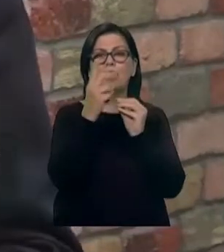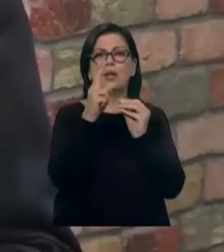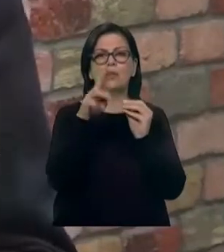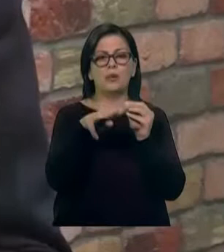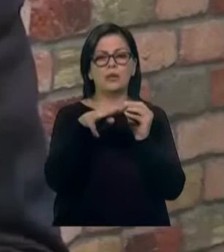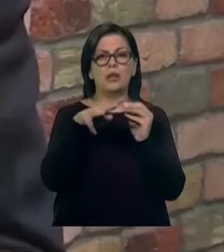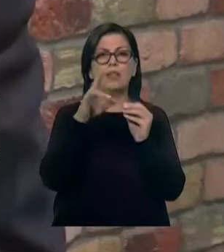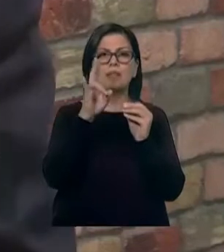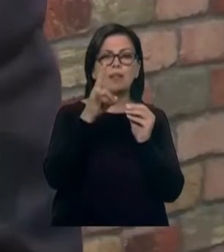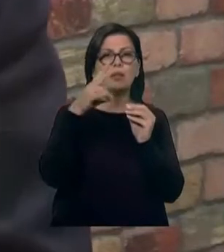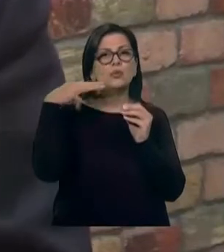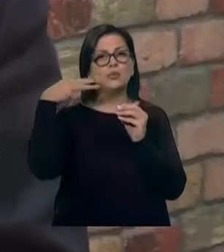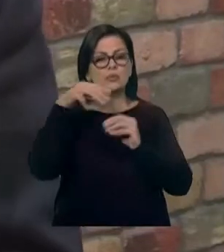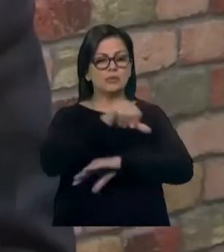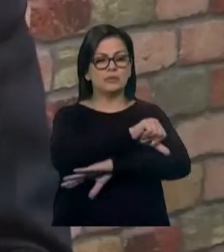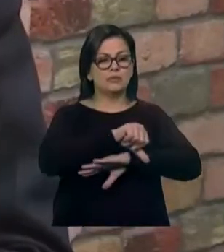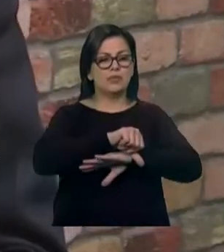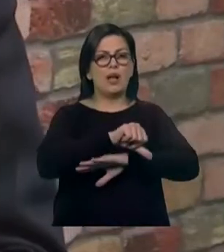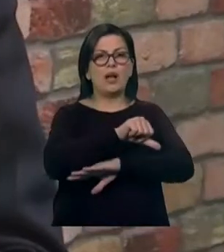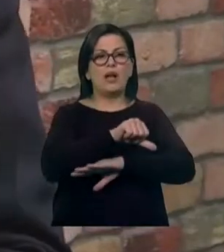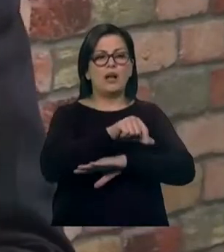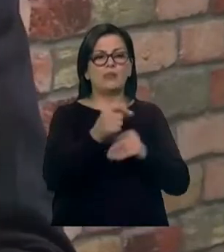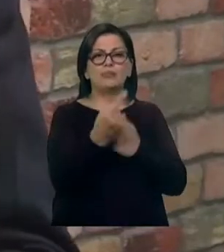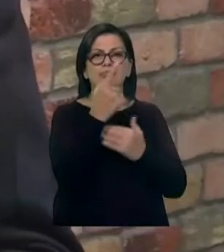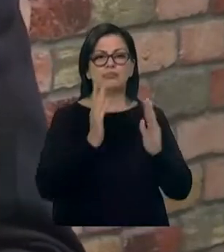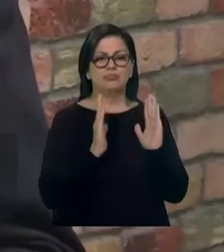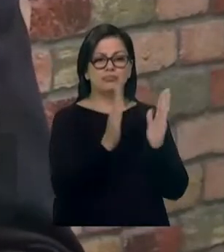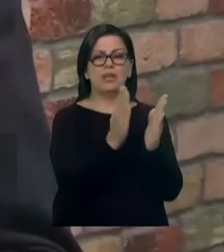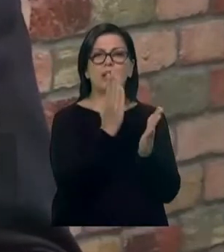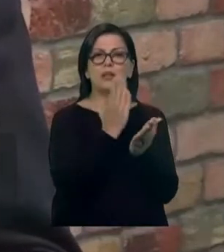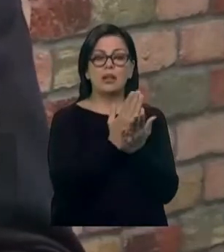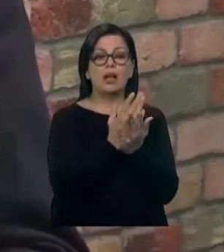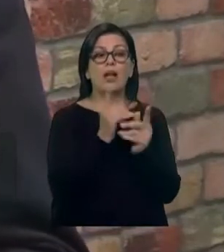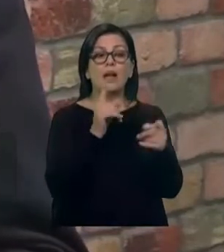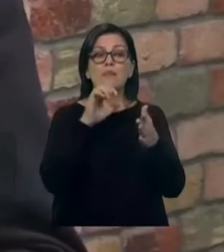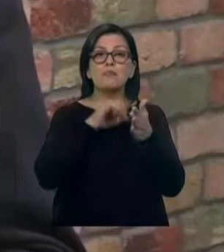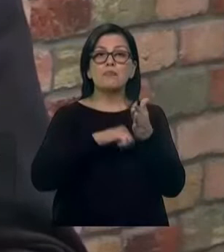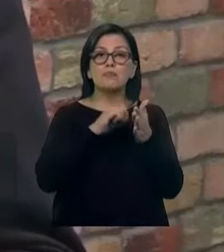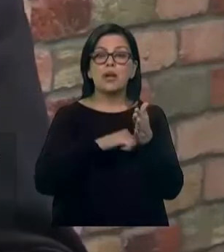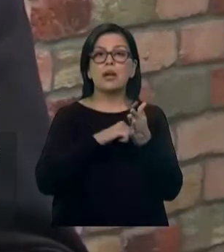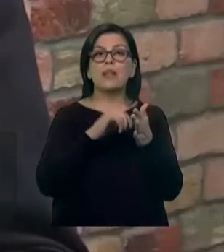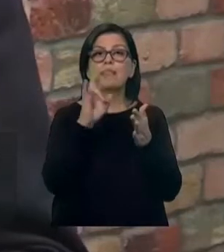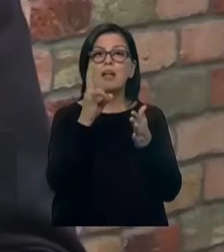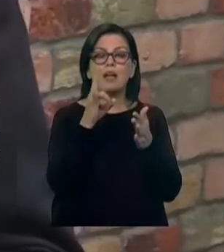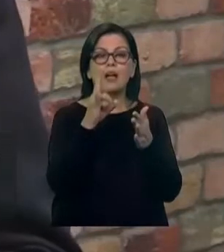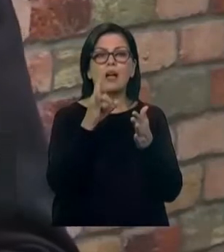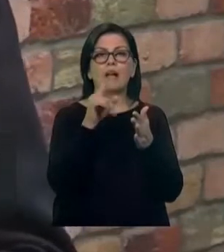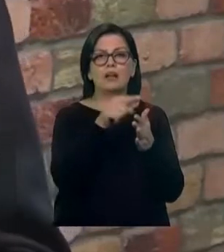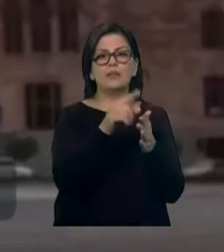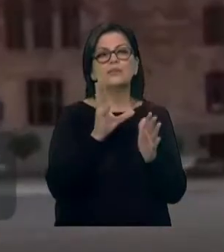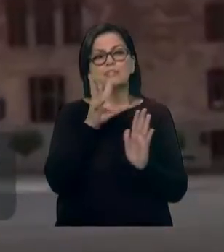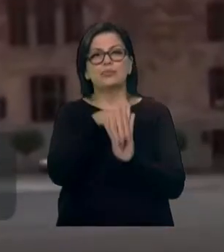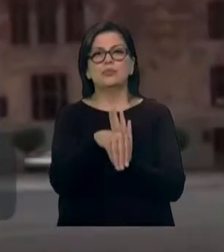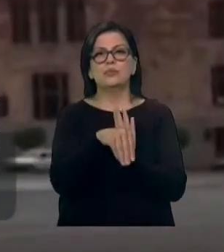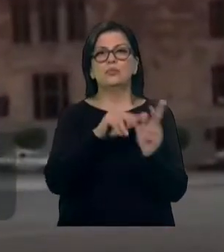Naxçıvanla Türkiyə arasında sərhəd yarandı və eyni zamanda Naxçıvan da bax bu səbəbdən ayrıca olaraq müqaviləyə daxil